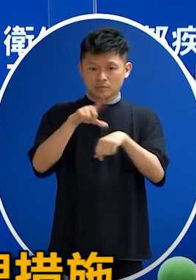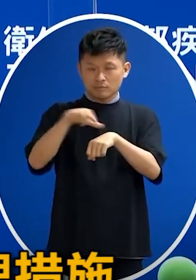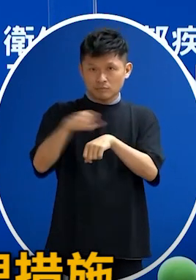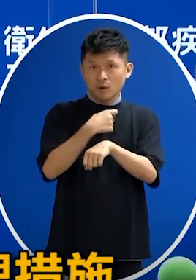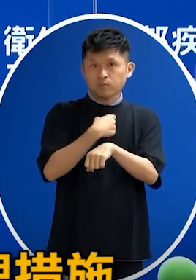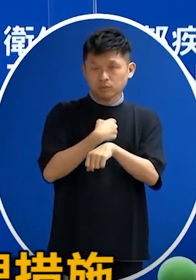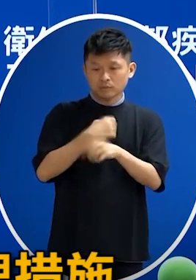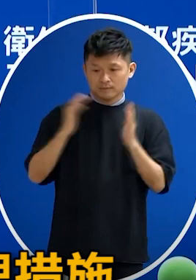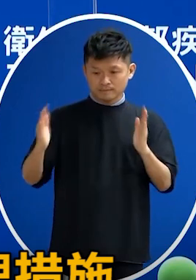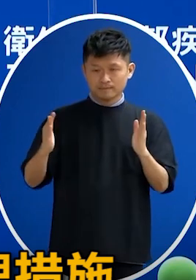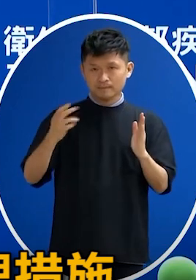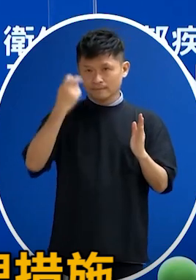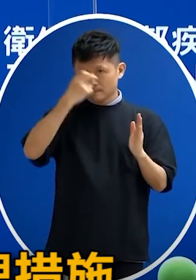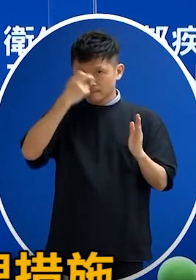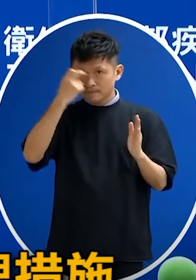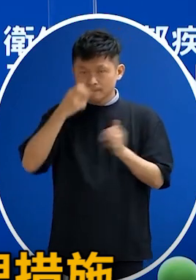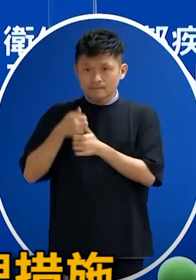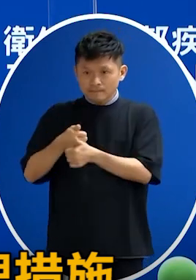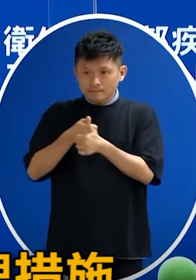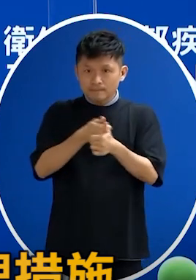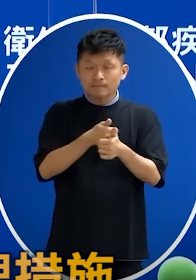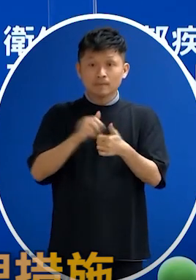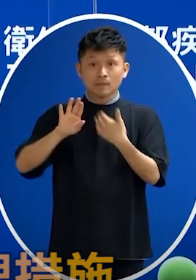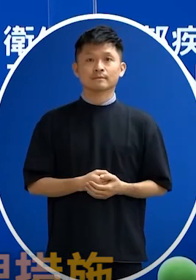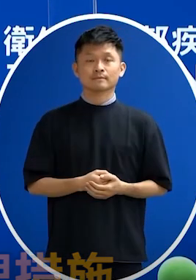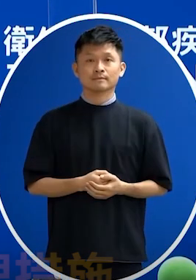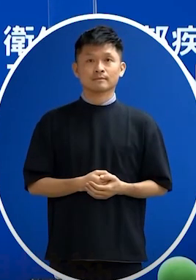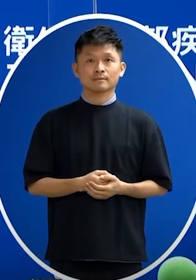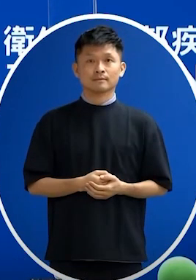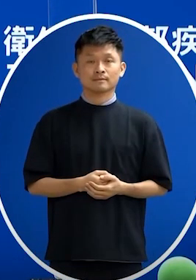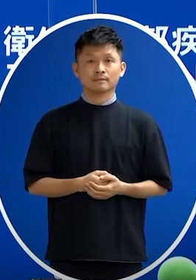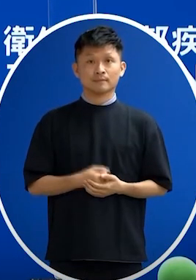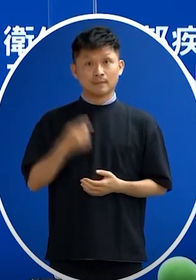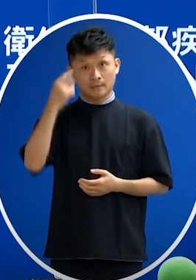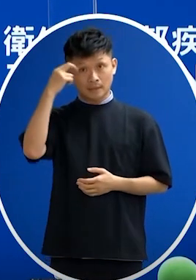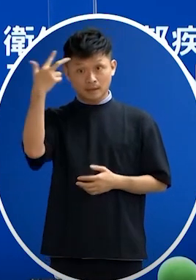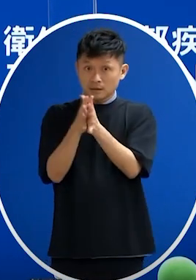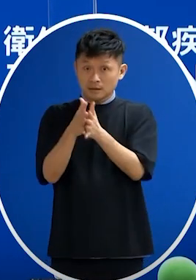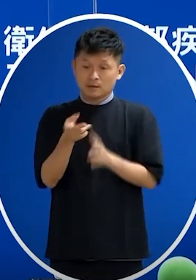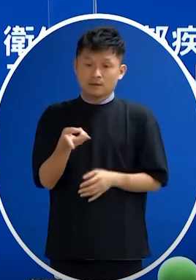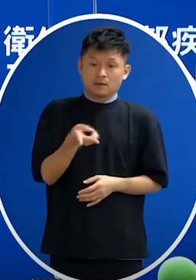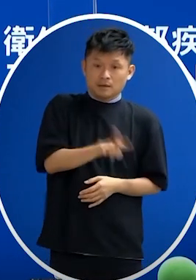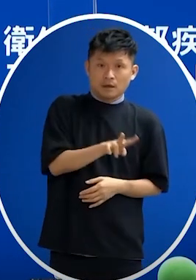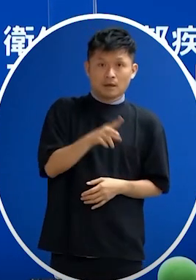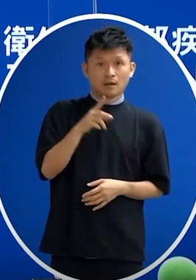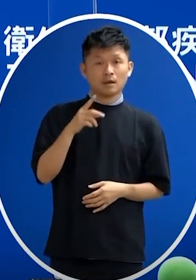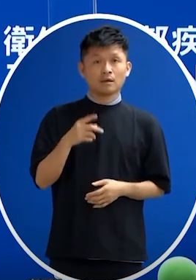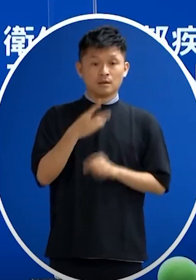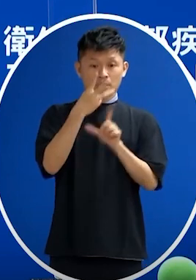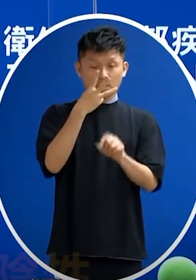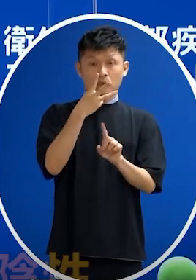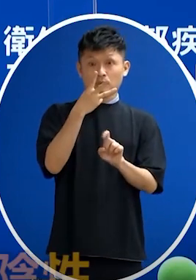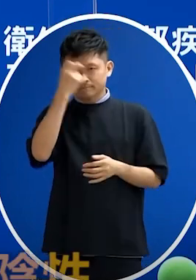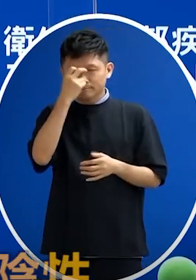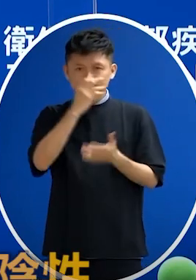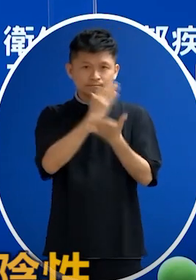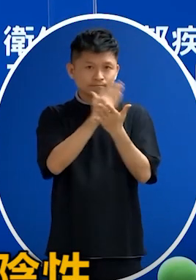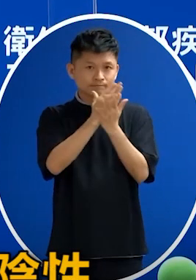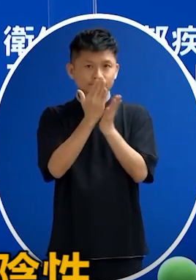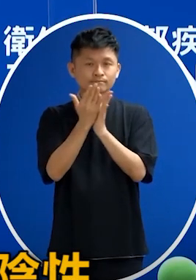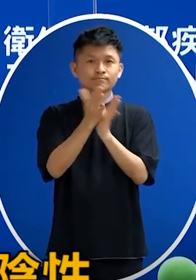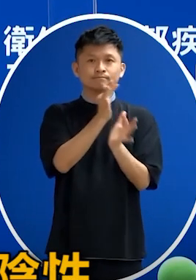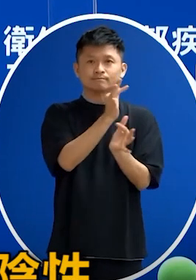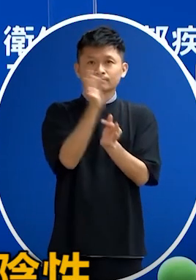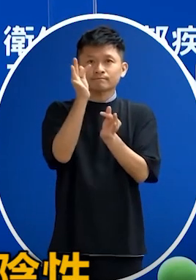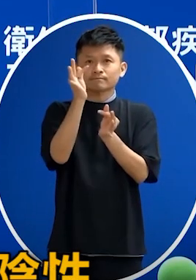来检视我们相关的一些外站的管理。从7+7哈，然后到3月12号那时候，大